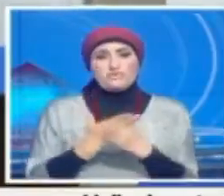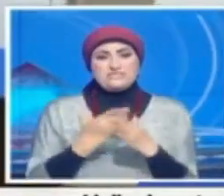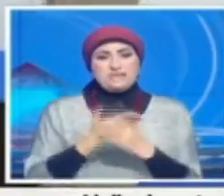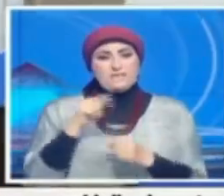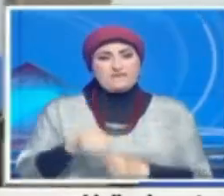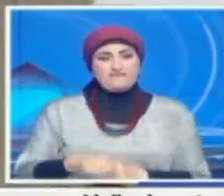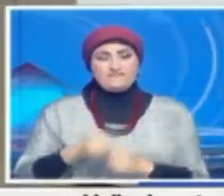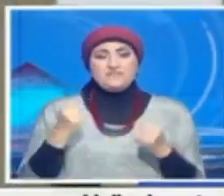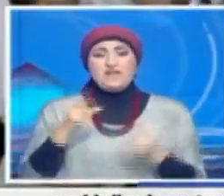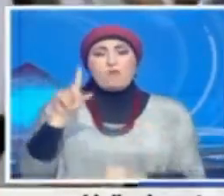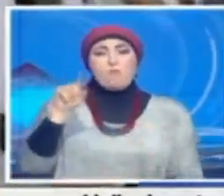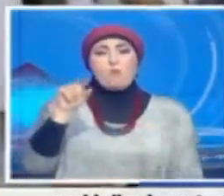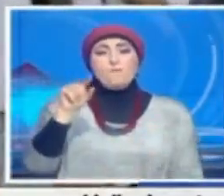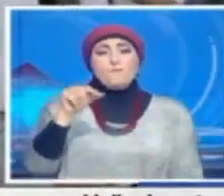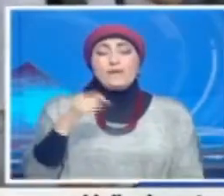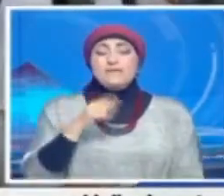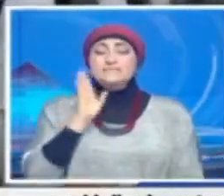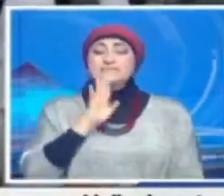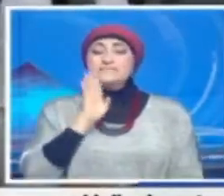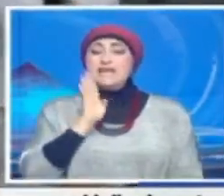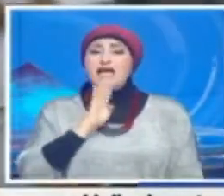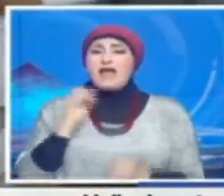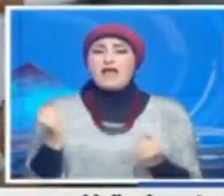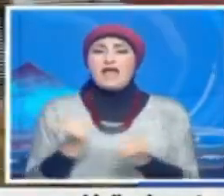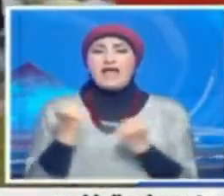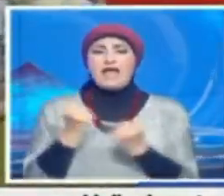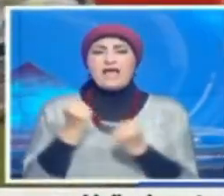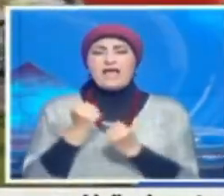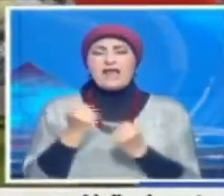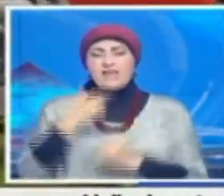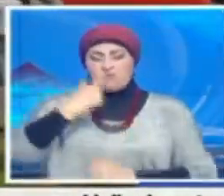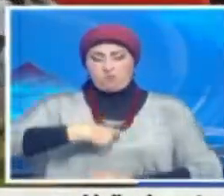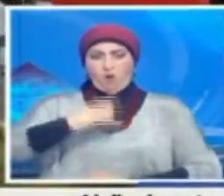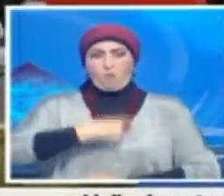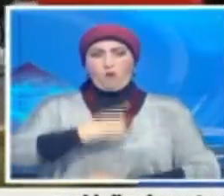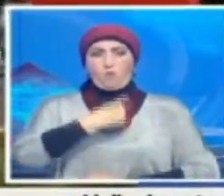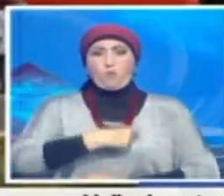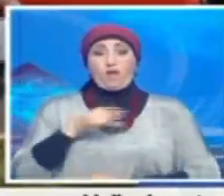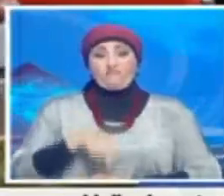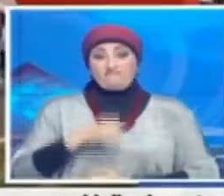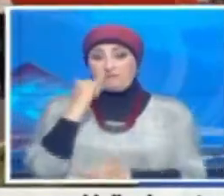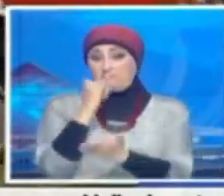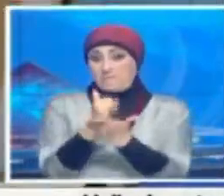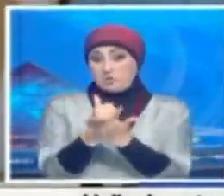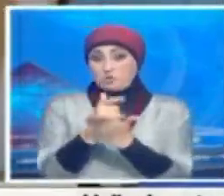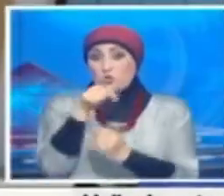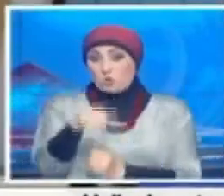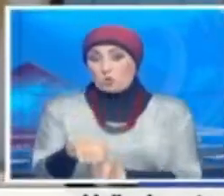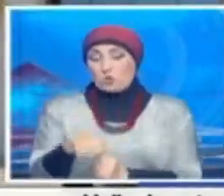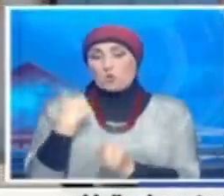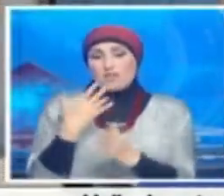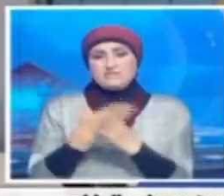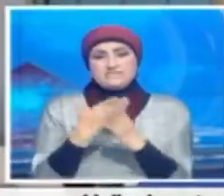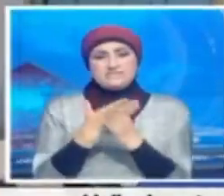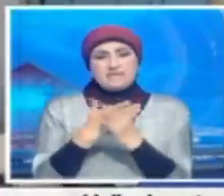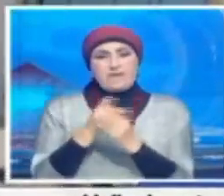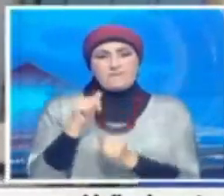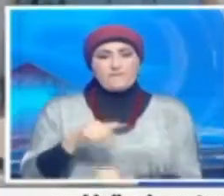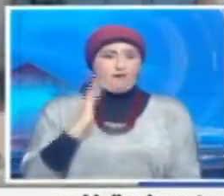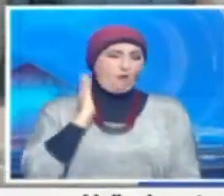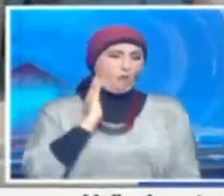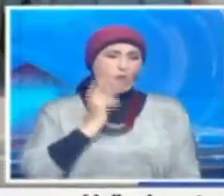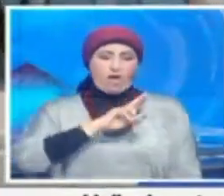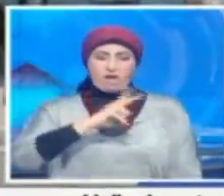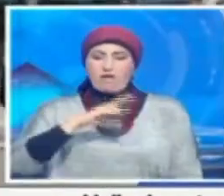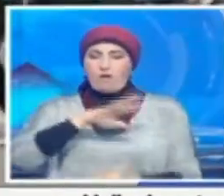على تميز هذا الصرح التعليمي الأمني في إعداده للكوادر الأمنية المحلية والدولية ليحملوا أمانة أمن